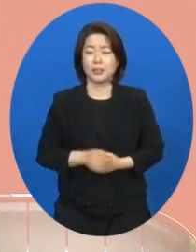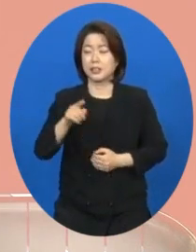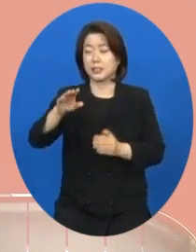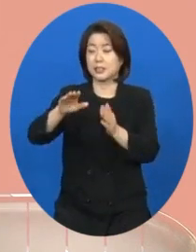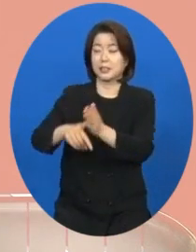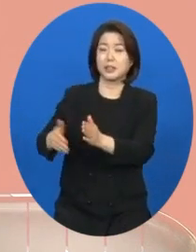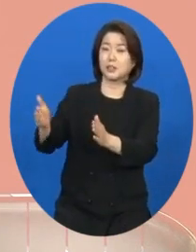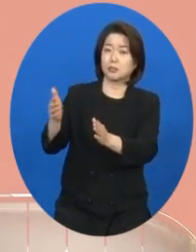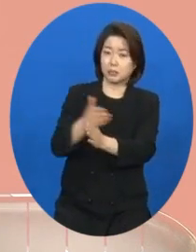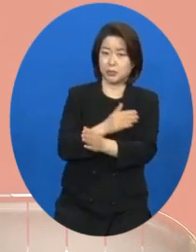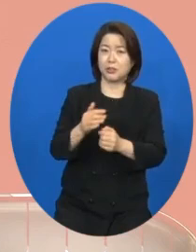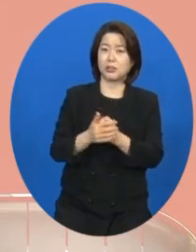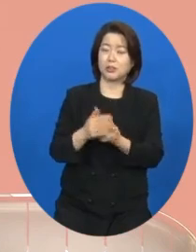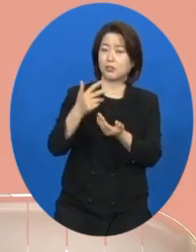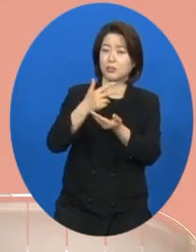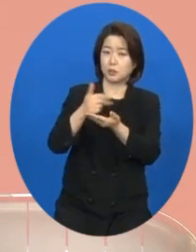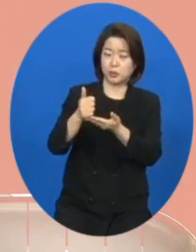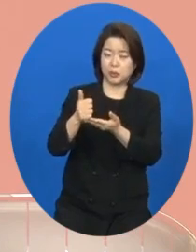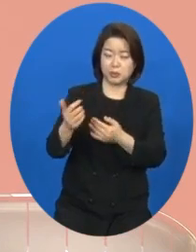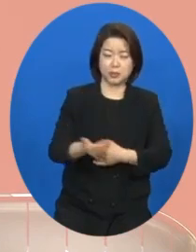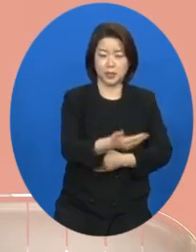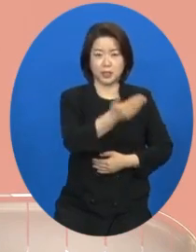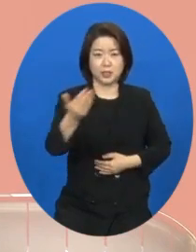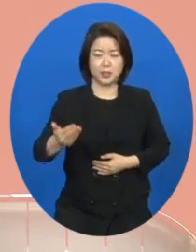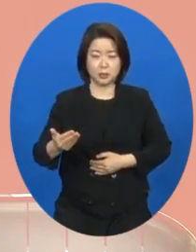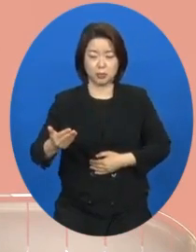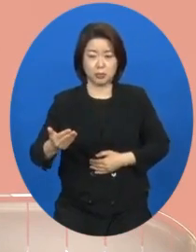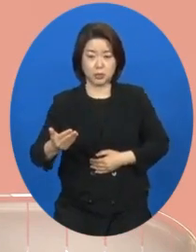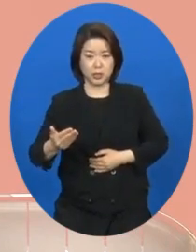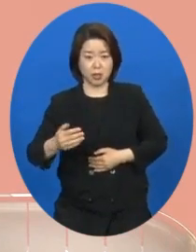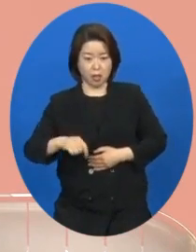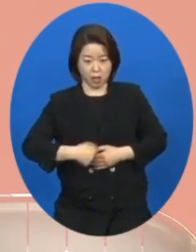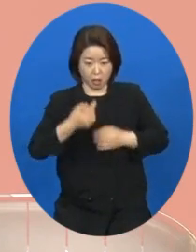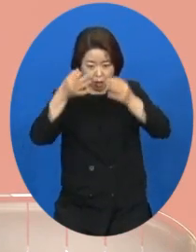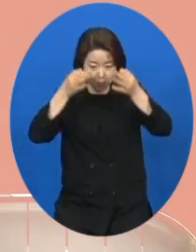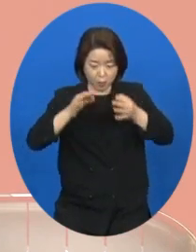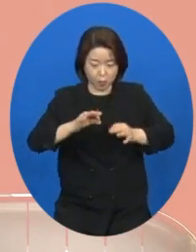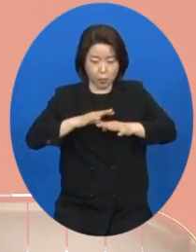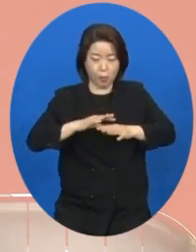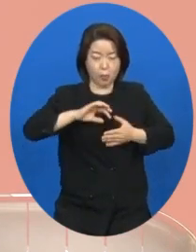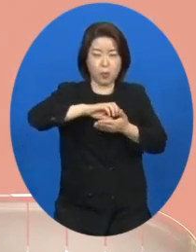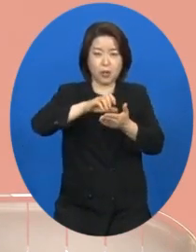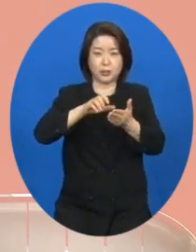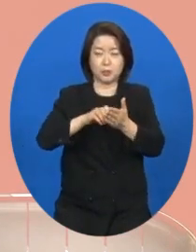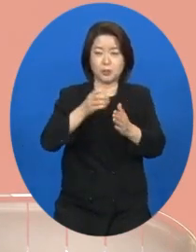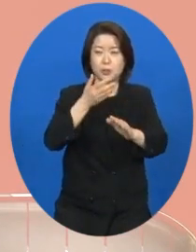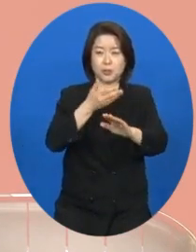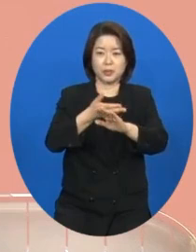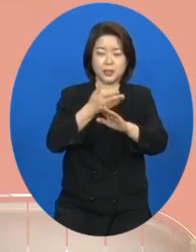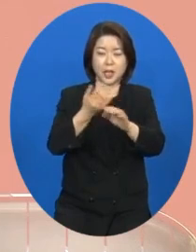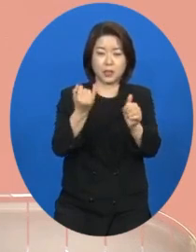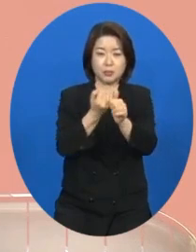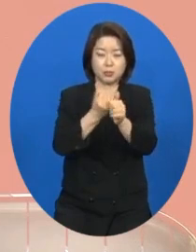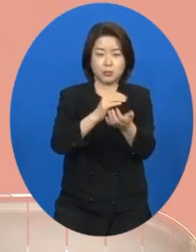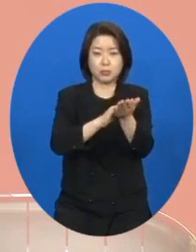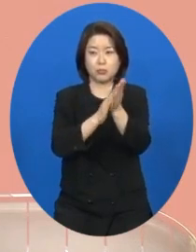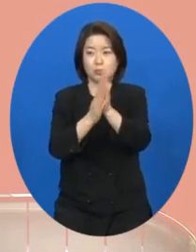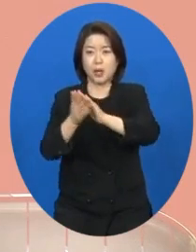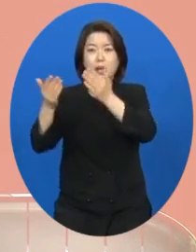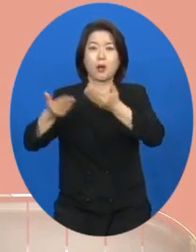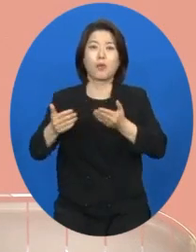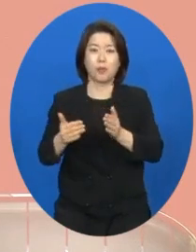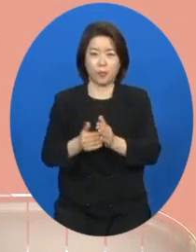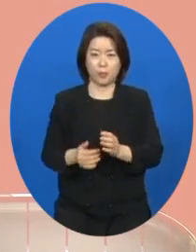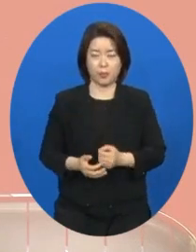그때부터 주님은 여러분 스스로가 놀랄 정도로 완전히 다른 부부가 되어 살게 하세요.